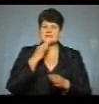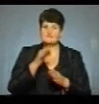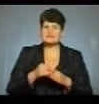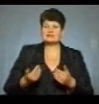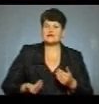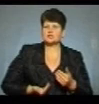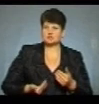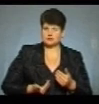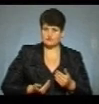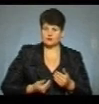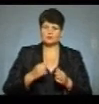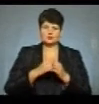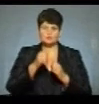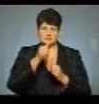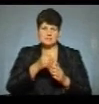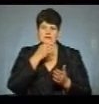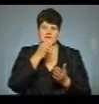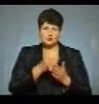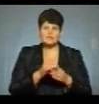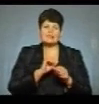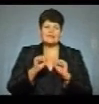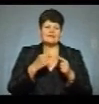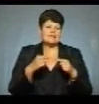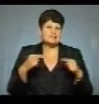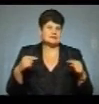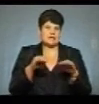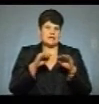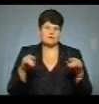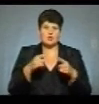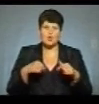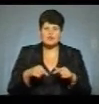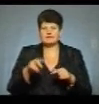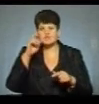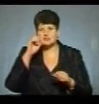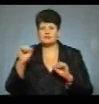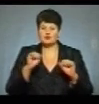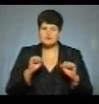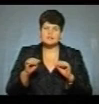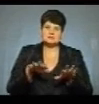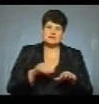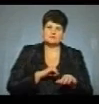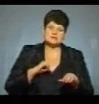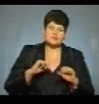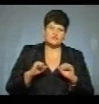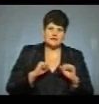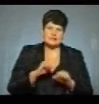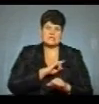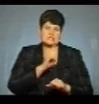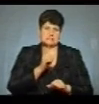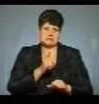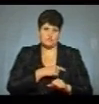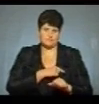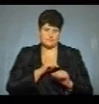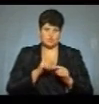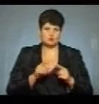нашій студії звітують про свою роботу керівники різних рівнів органів державної влади, місцевого самоврядування та силових структур. Сьогодні